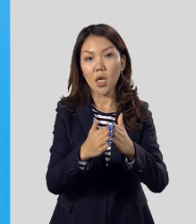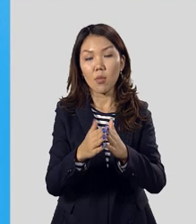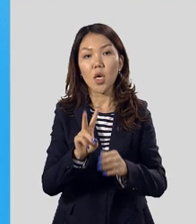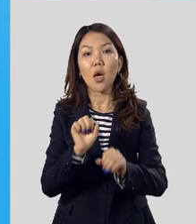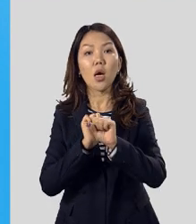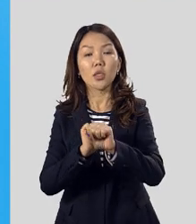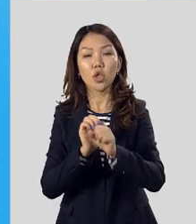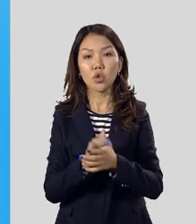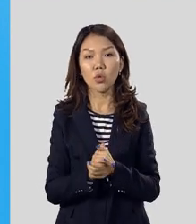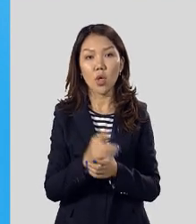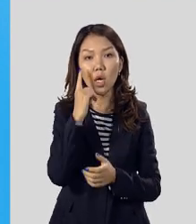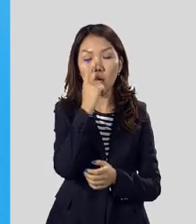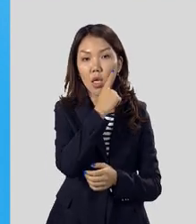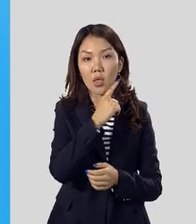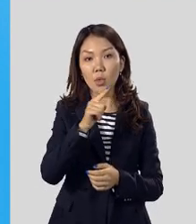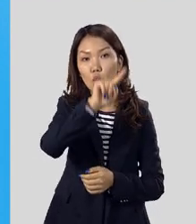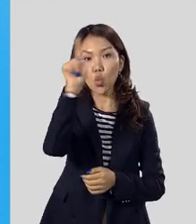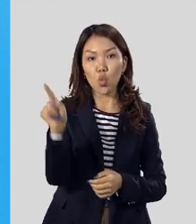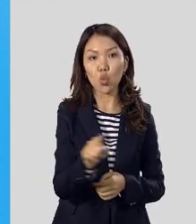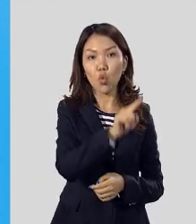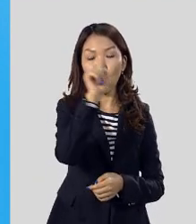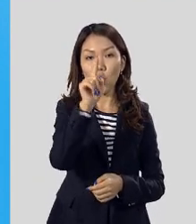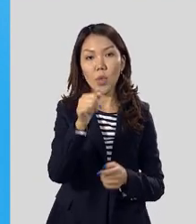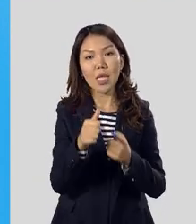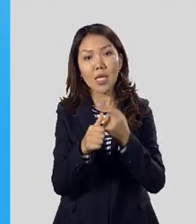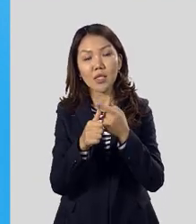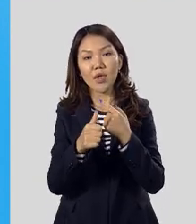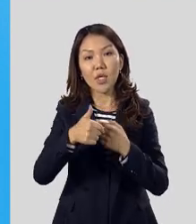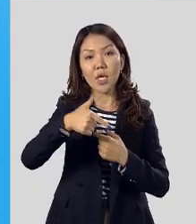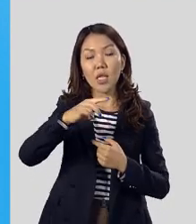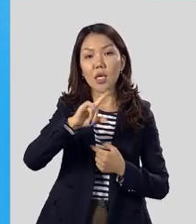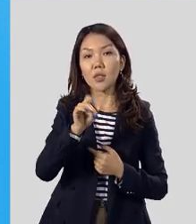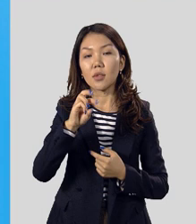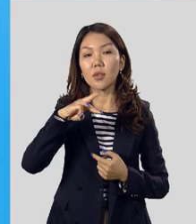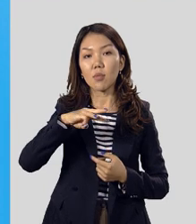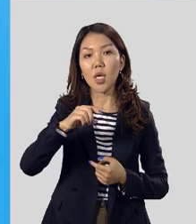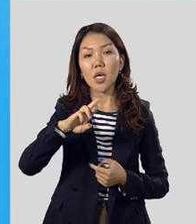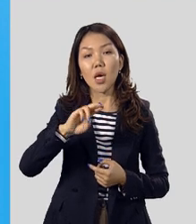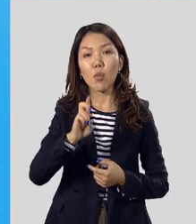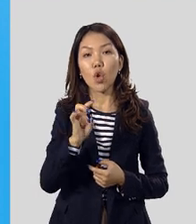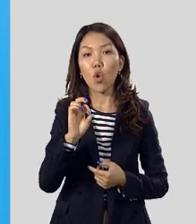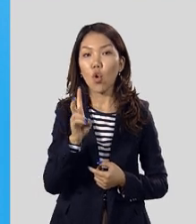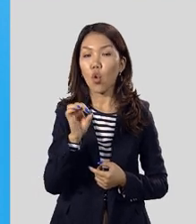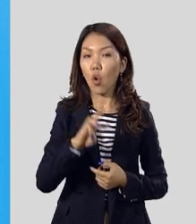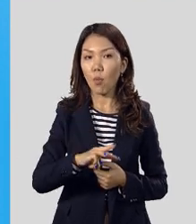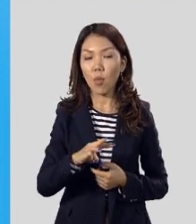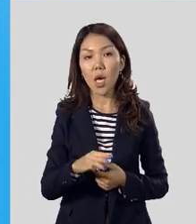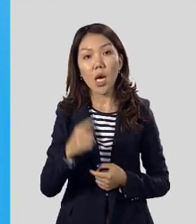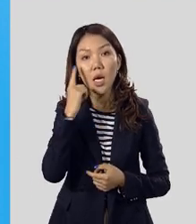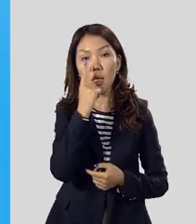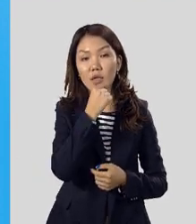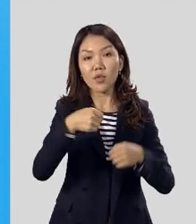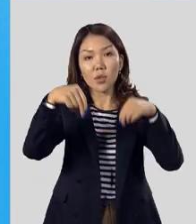человека имеет круглую форму и называется глазным яблоком. Глаза расположены в